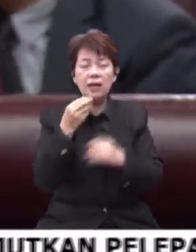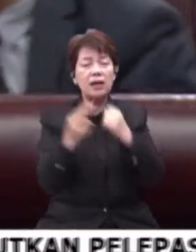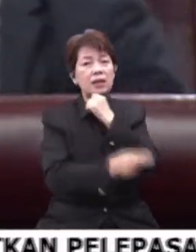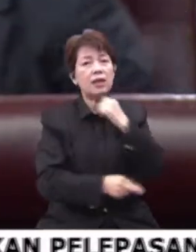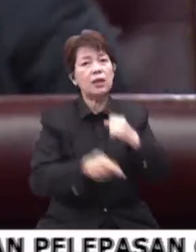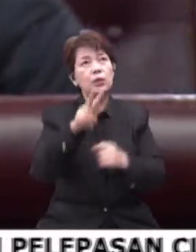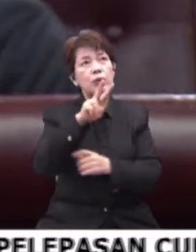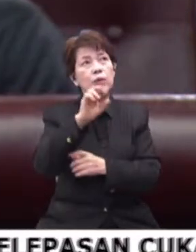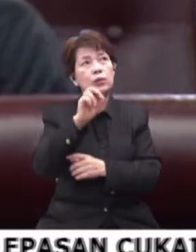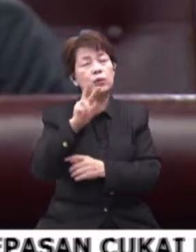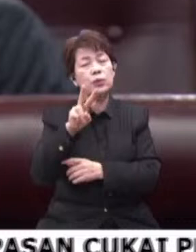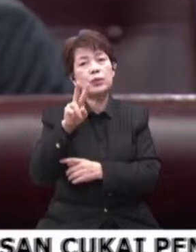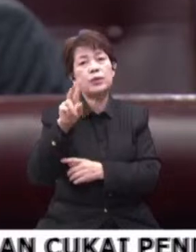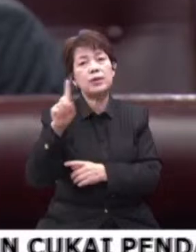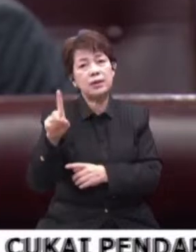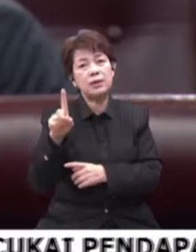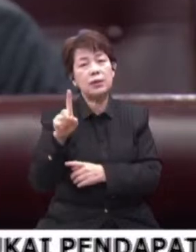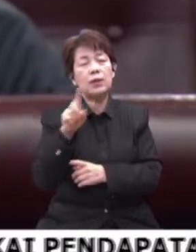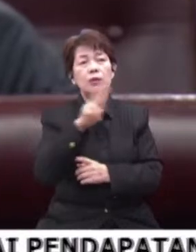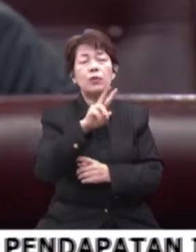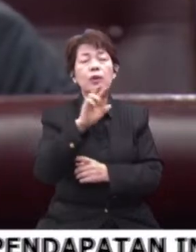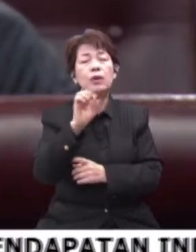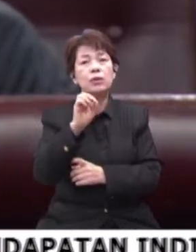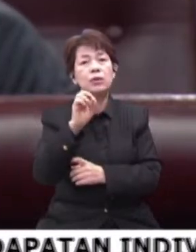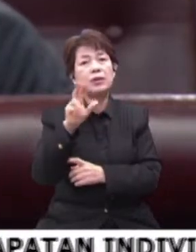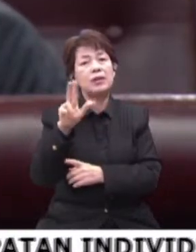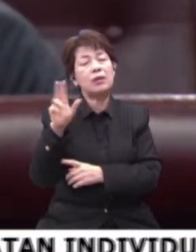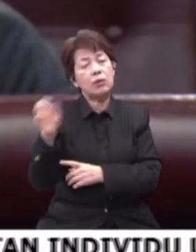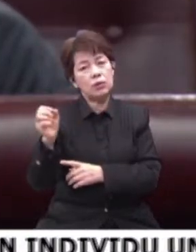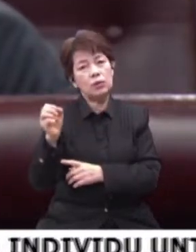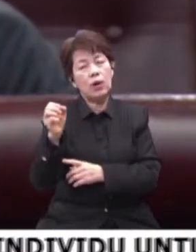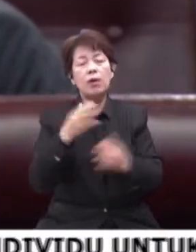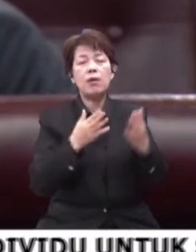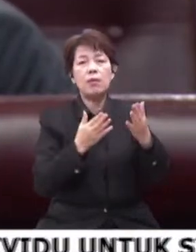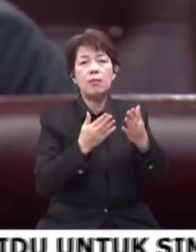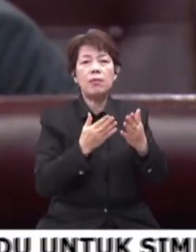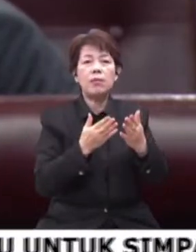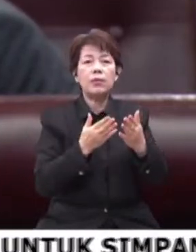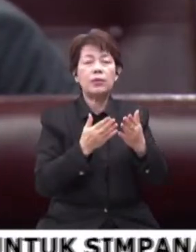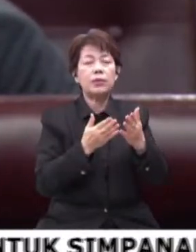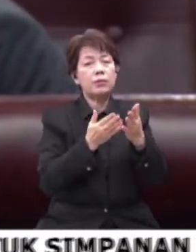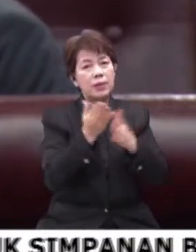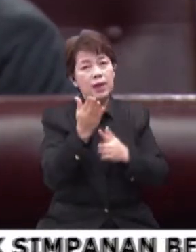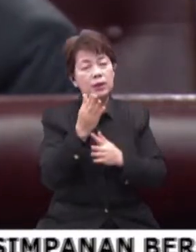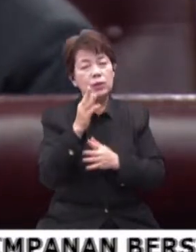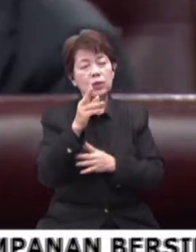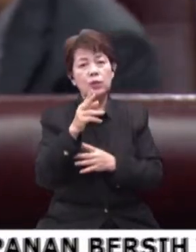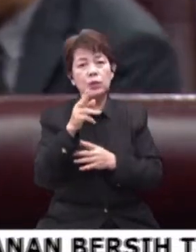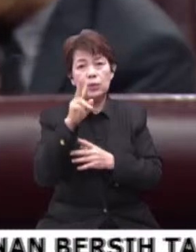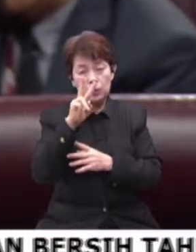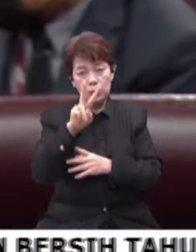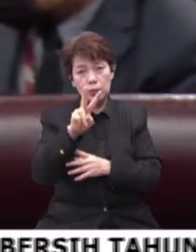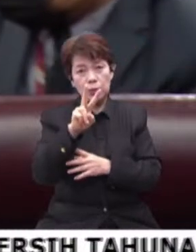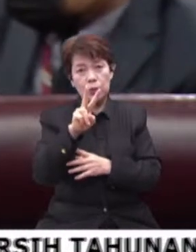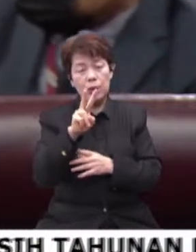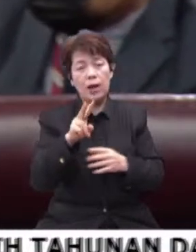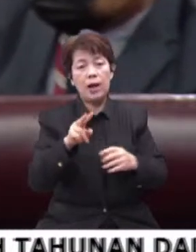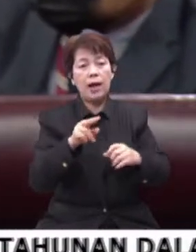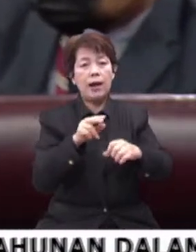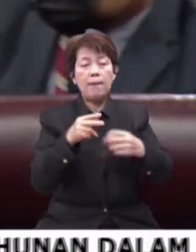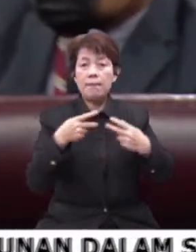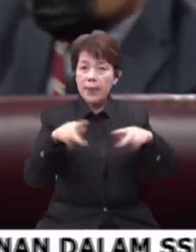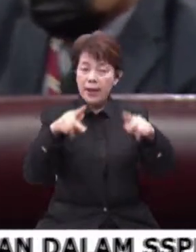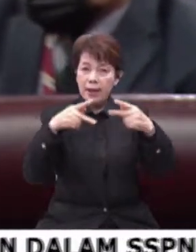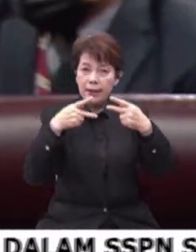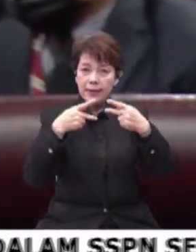2021 hingga 2030 melalui dua trust yaitu memperluas pasaran domestik